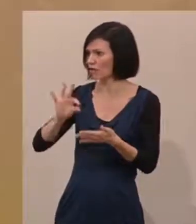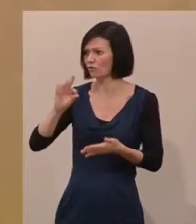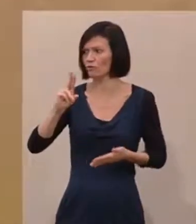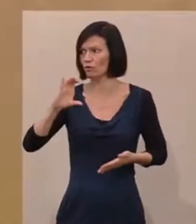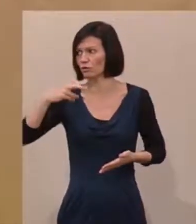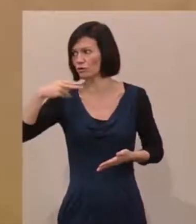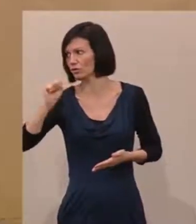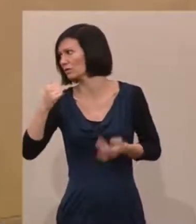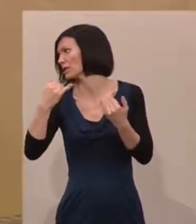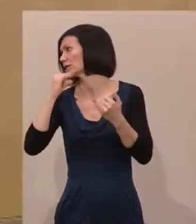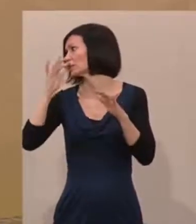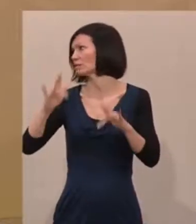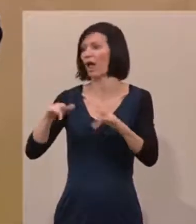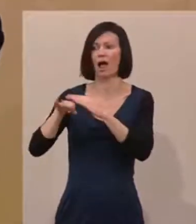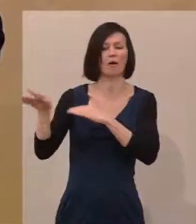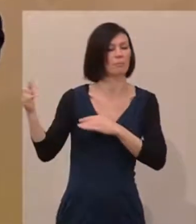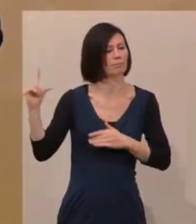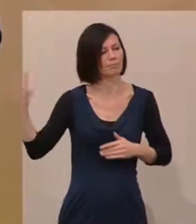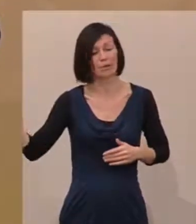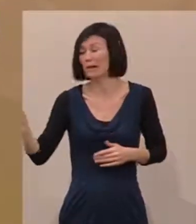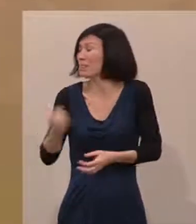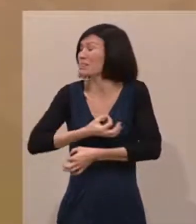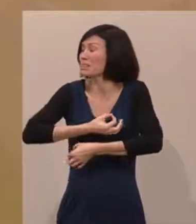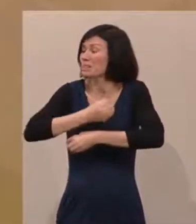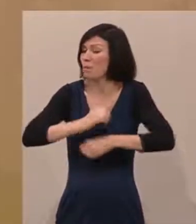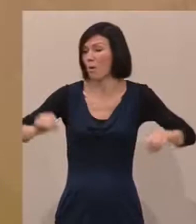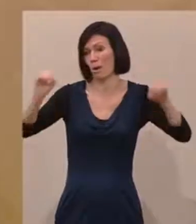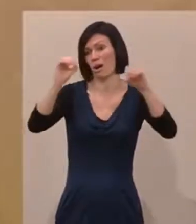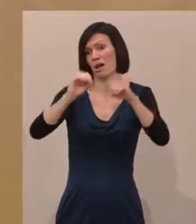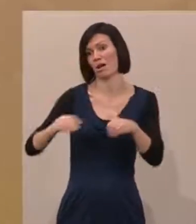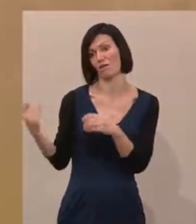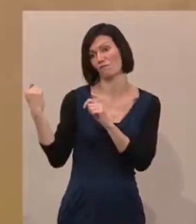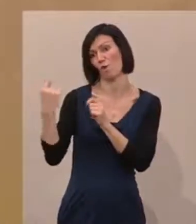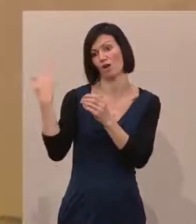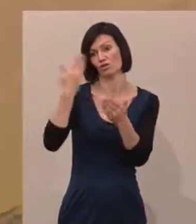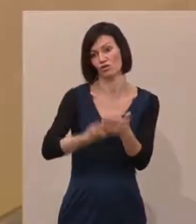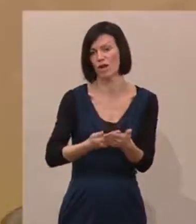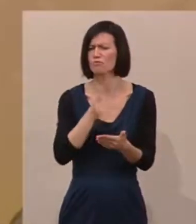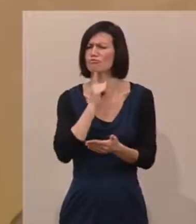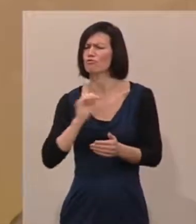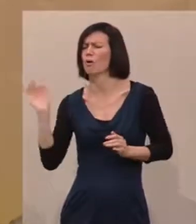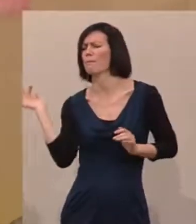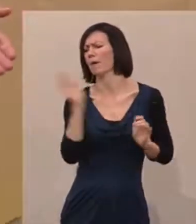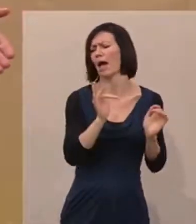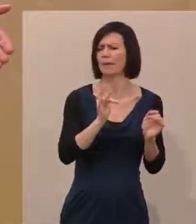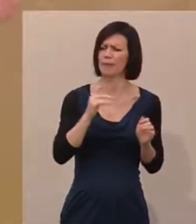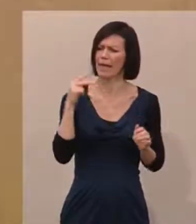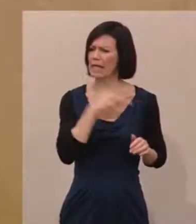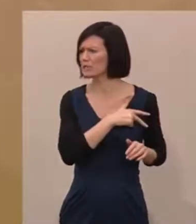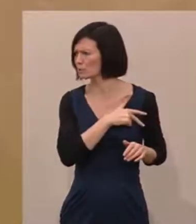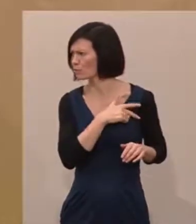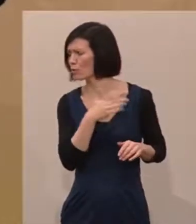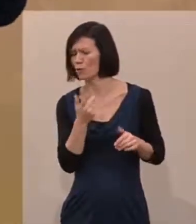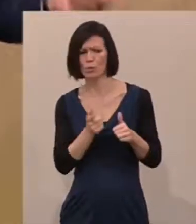hinaus. Von Ihnen habe ich überhaupt keine Vorschläge gehört. Von Ihnen habe ich nur Attacken gegenüber der SPÖ